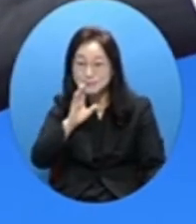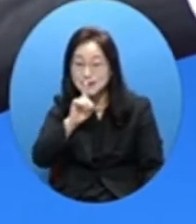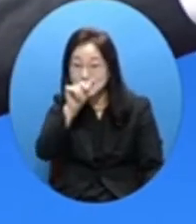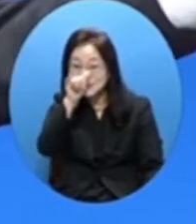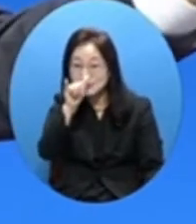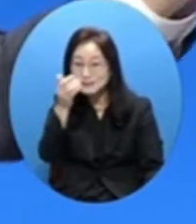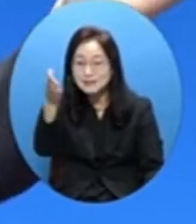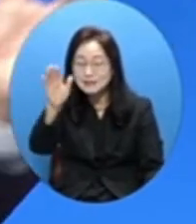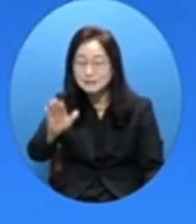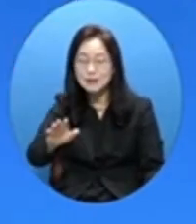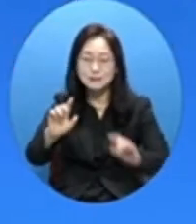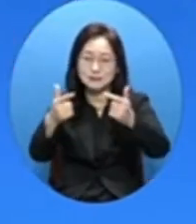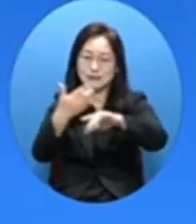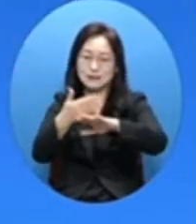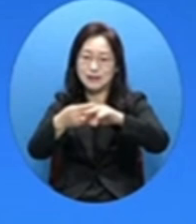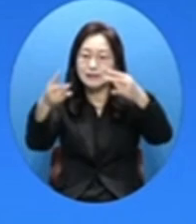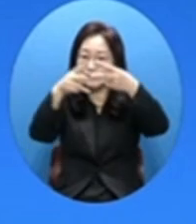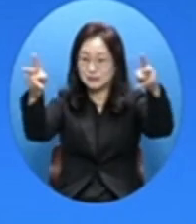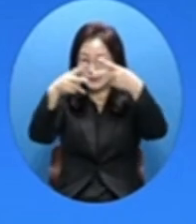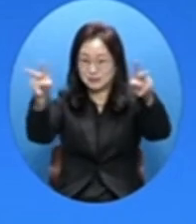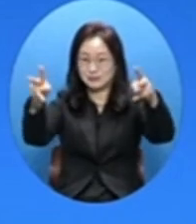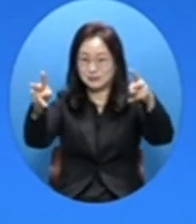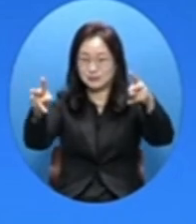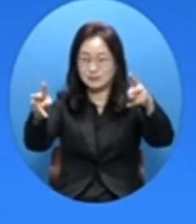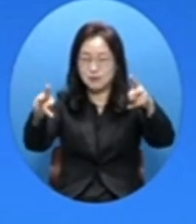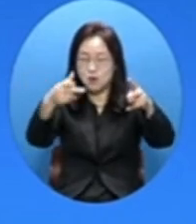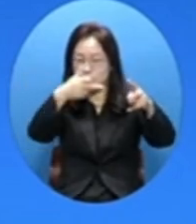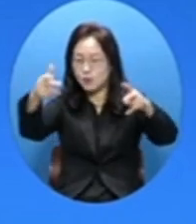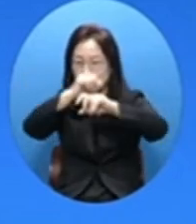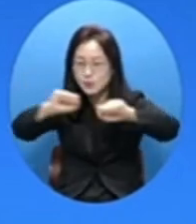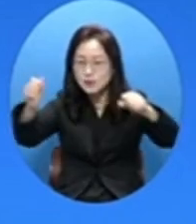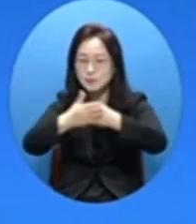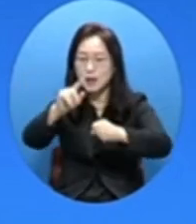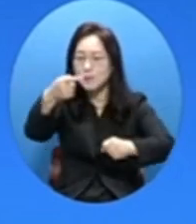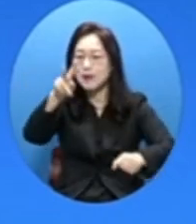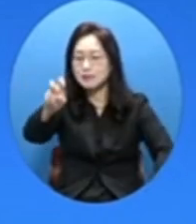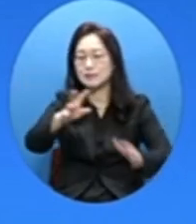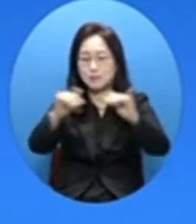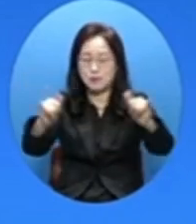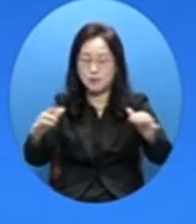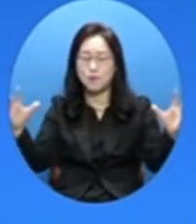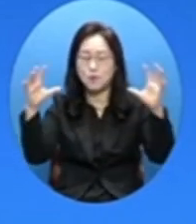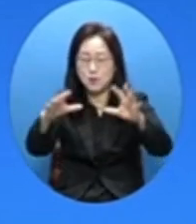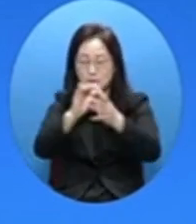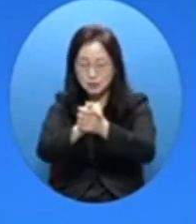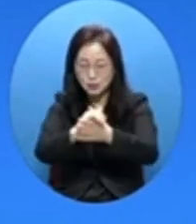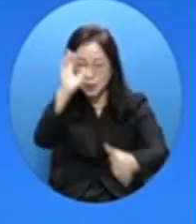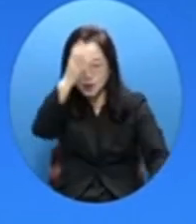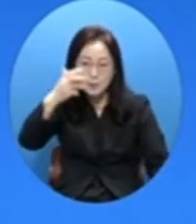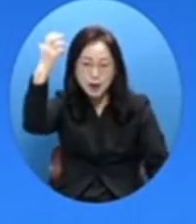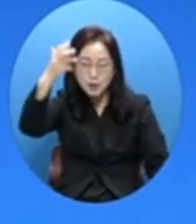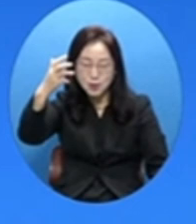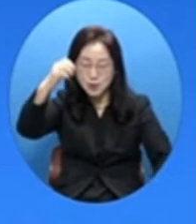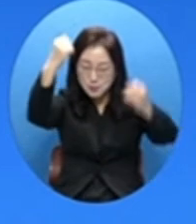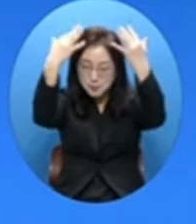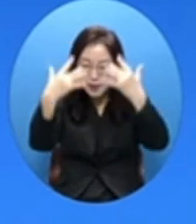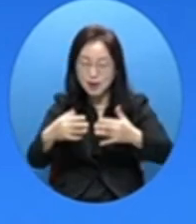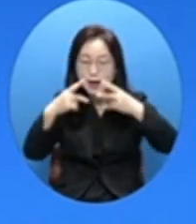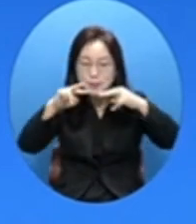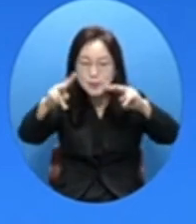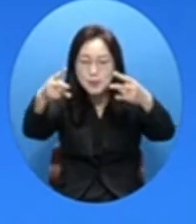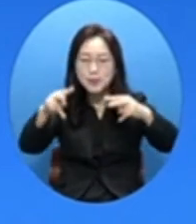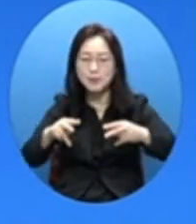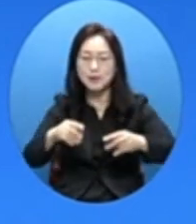큰 예배실이 있어서 거기서 120명이 모여 성령 받고 방언을 말하게 되고 거기서 예루살렘 교회가 시작이 되고